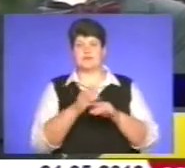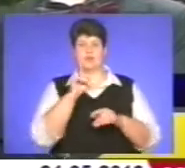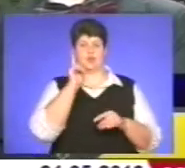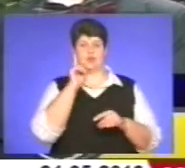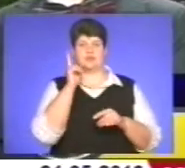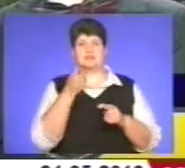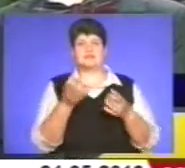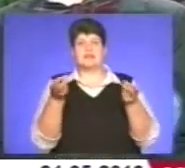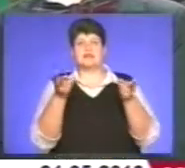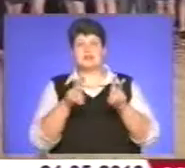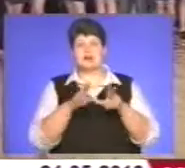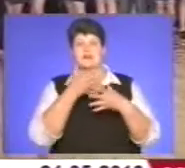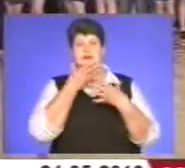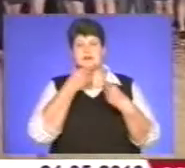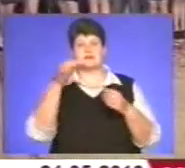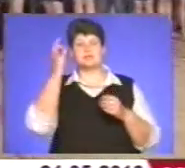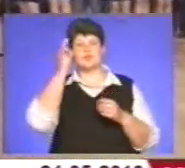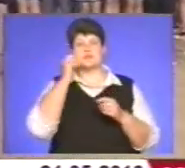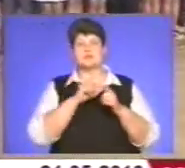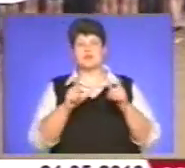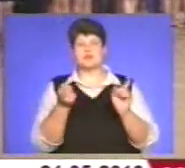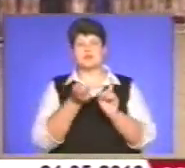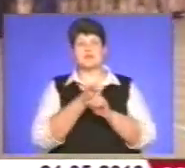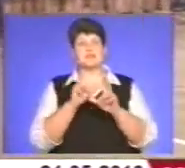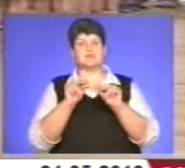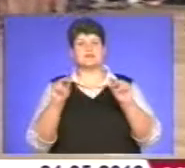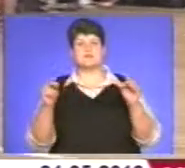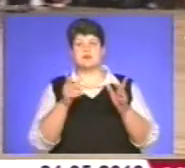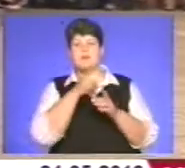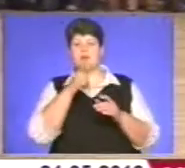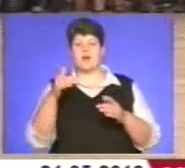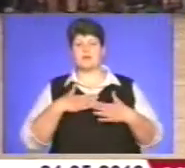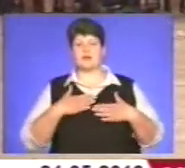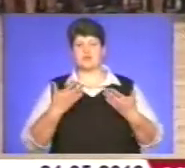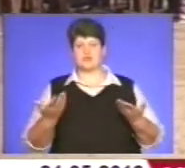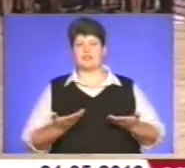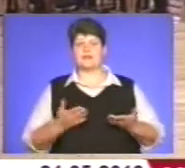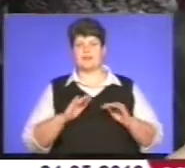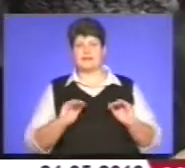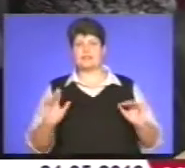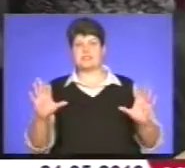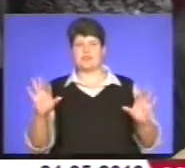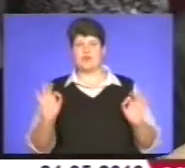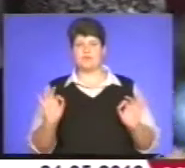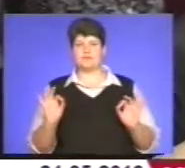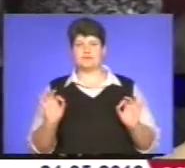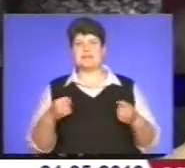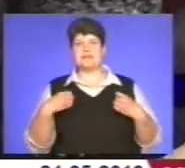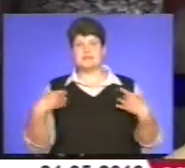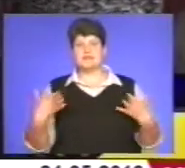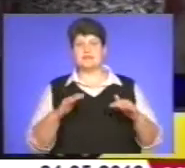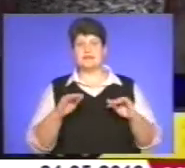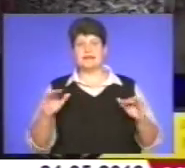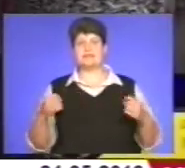світлі спогади. Адже із школою пов'язана найщасливіша пора нашого життя – дитинство. Свято для учнів, свято